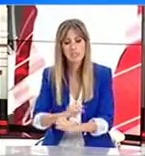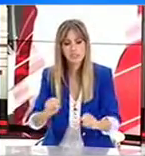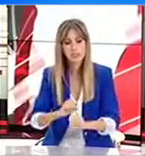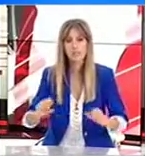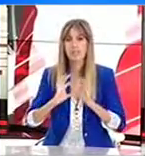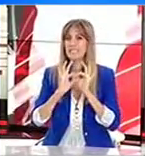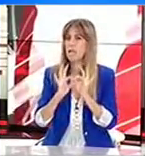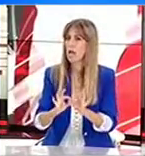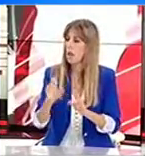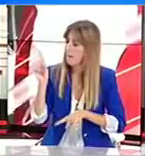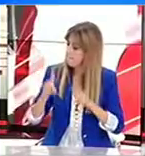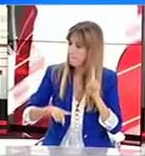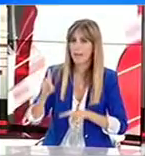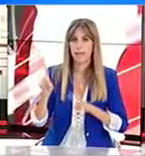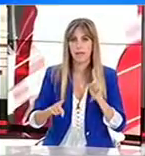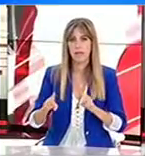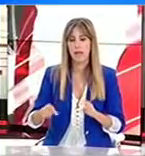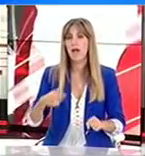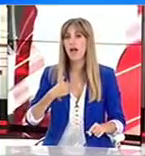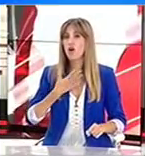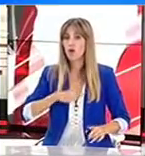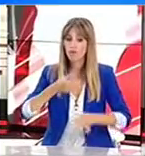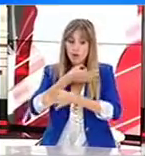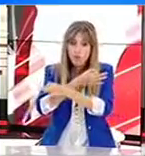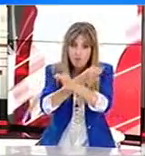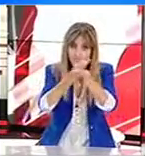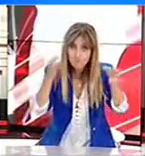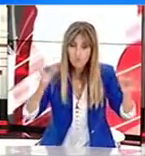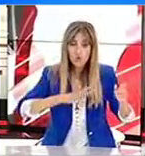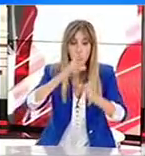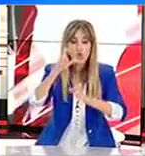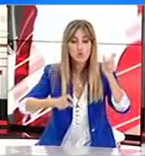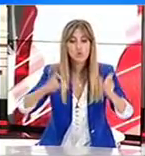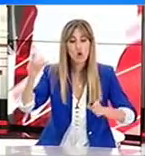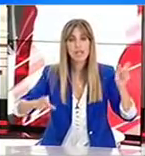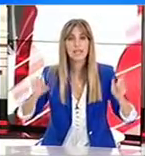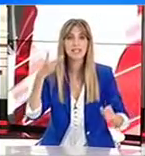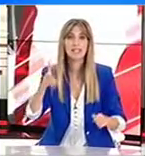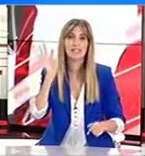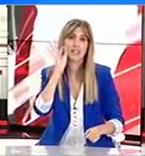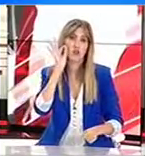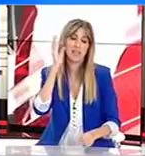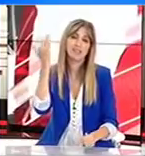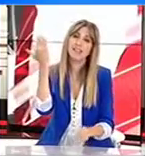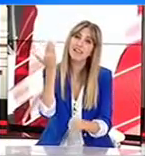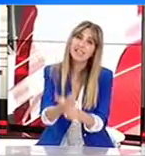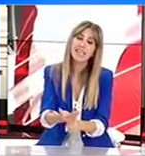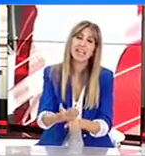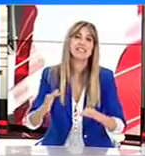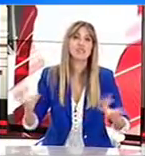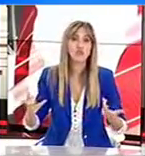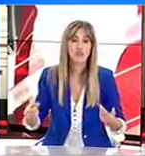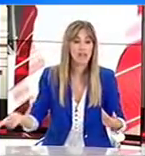της Θεσσαλονίκης και να τους ζητήσω να δώσουν μια παράταση χρόνου στην τελική τους κρίση για το τελικό